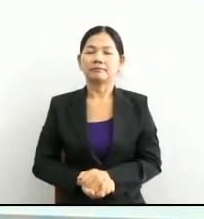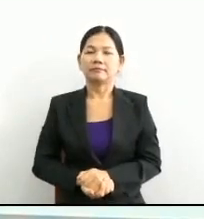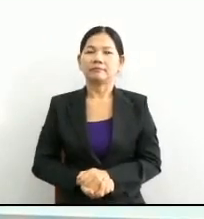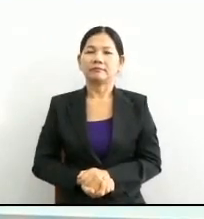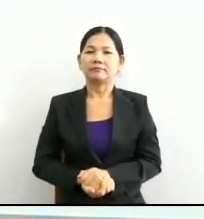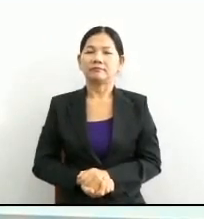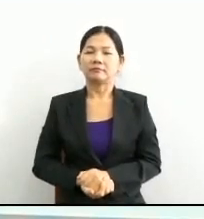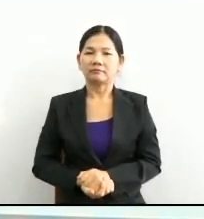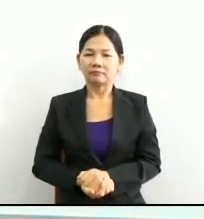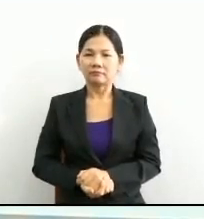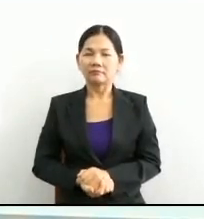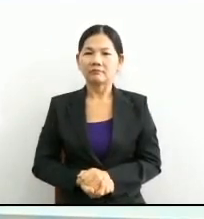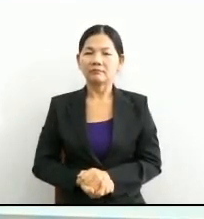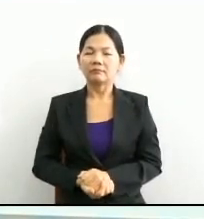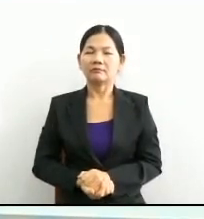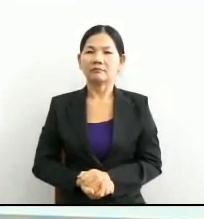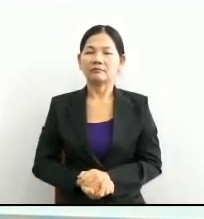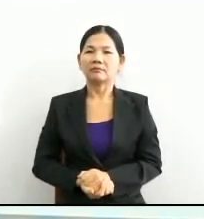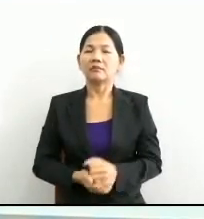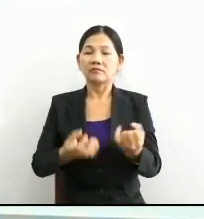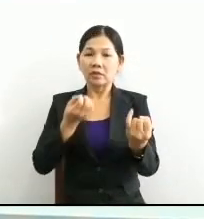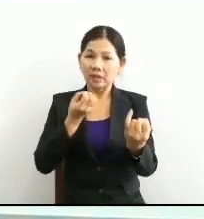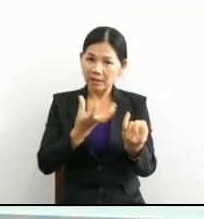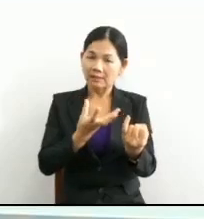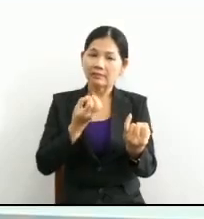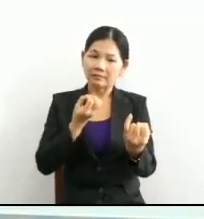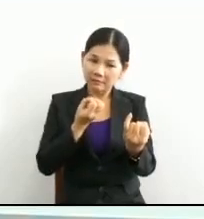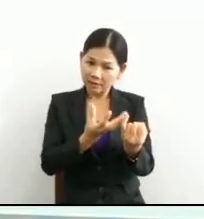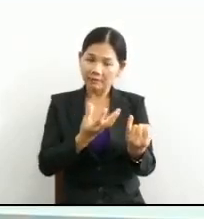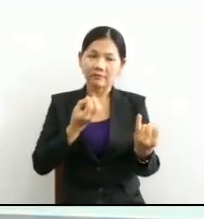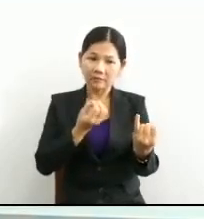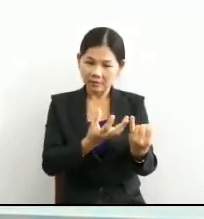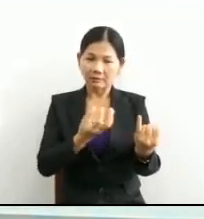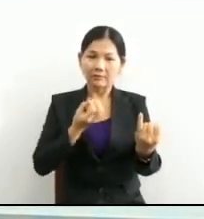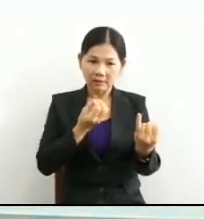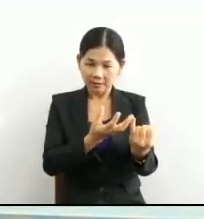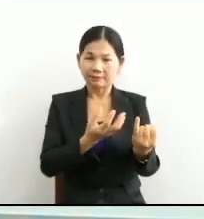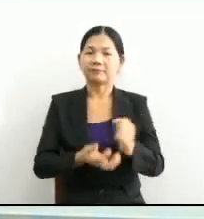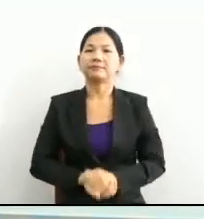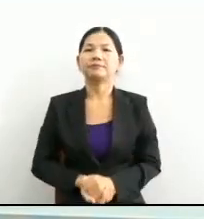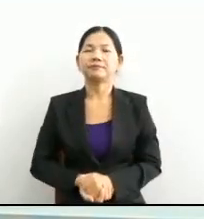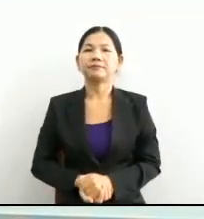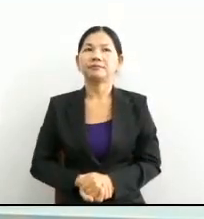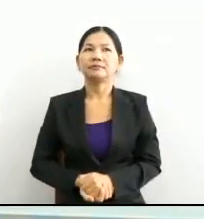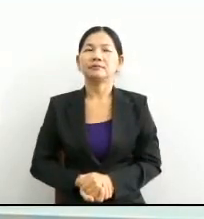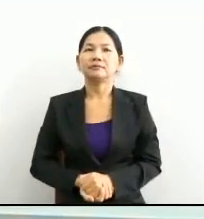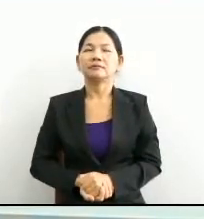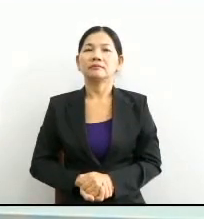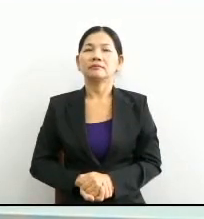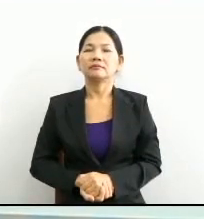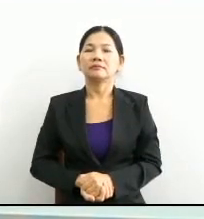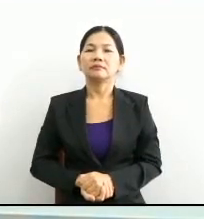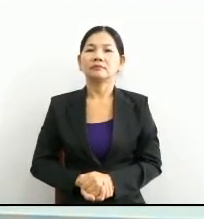cha ba mẹ con cứ quát chân châm mà nó có chân châm con cha miên này thà tránh chân châm ấy tiếp con